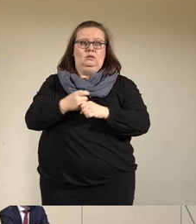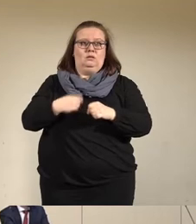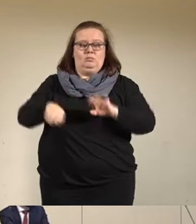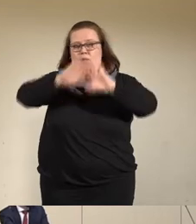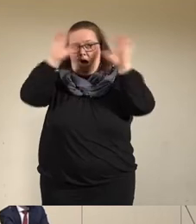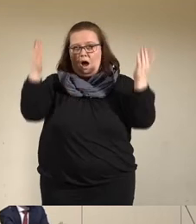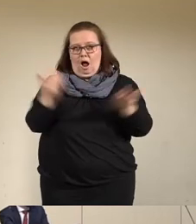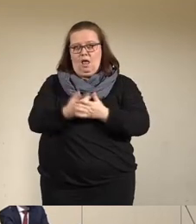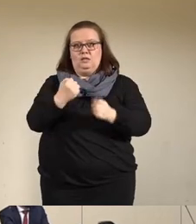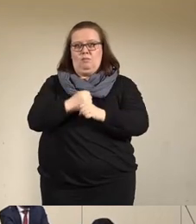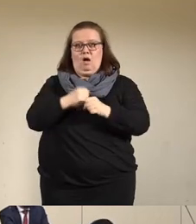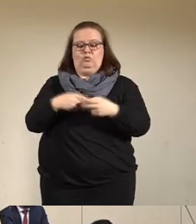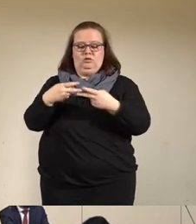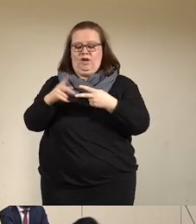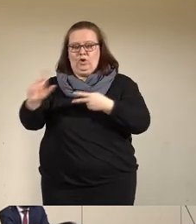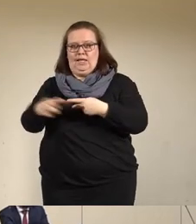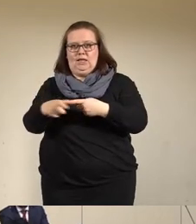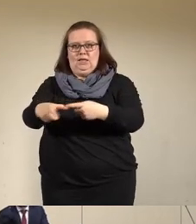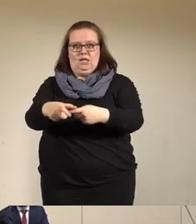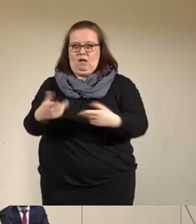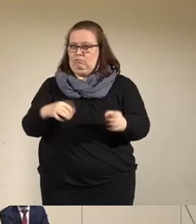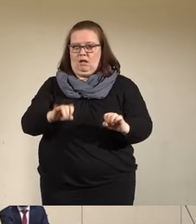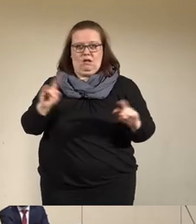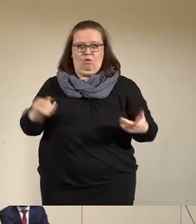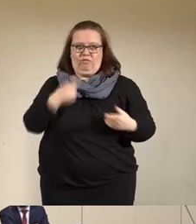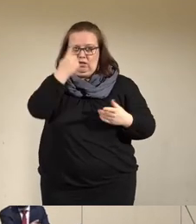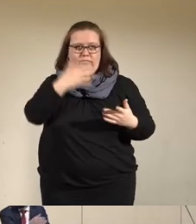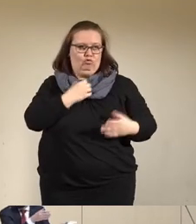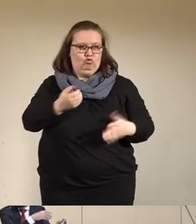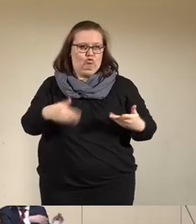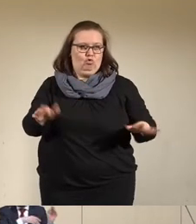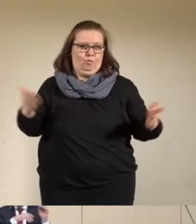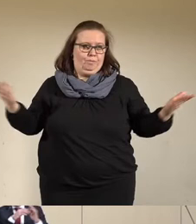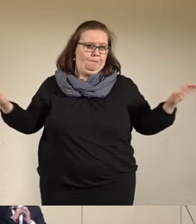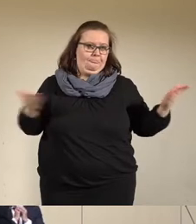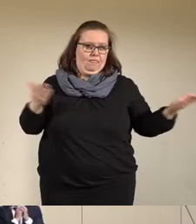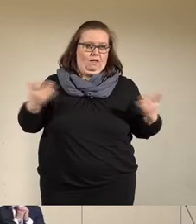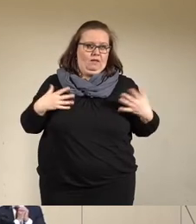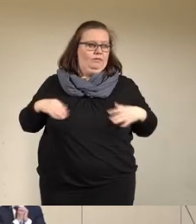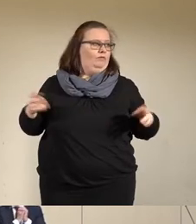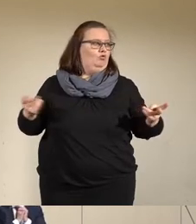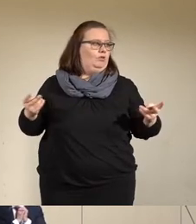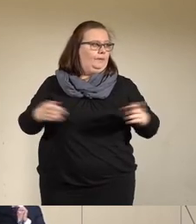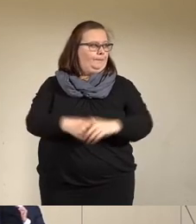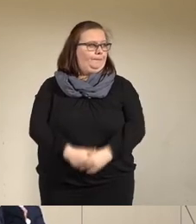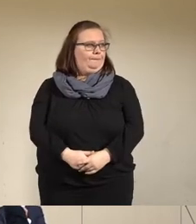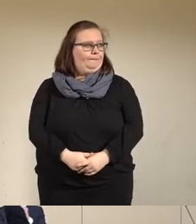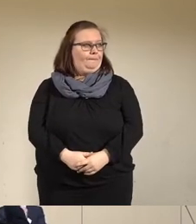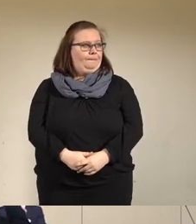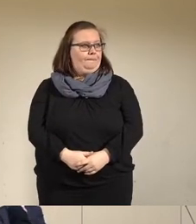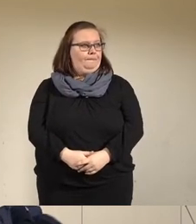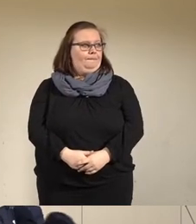mache und dann die beiden Punkte hinten dran. Wenn Ihnen das lieber ist, ist mir egal. Herr Nitsche.